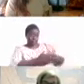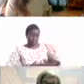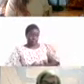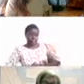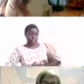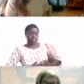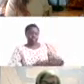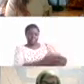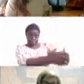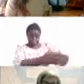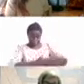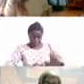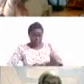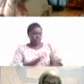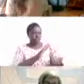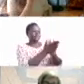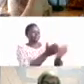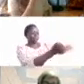la femme